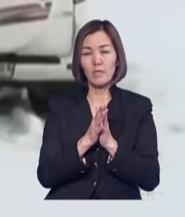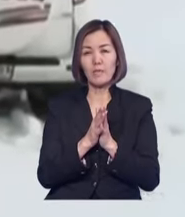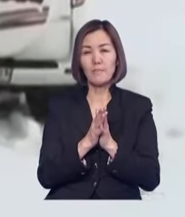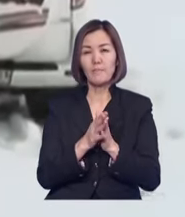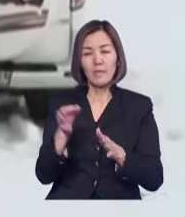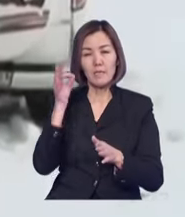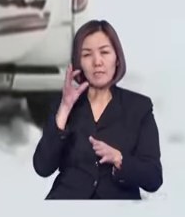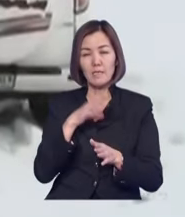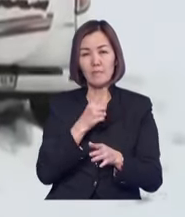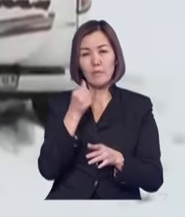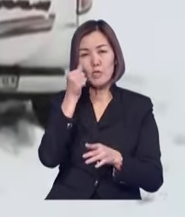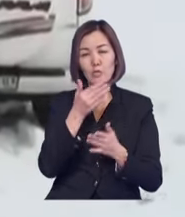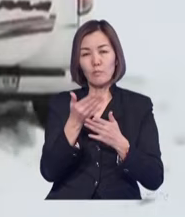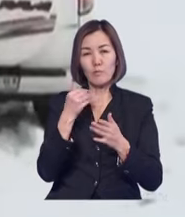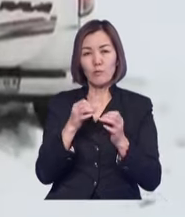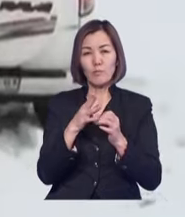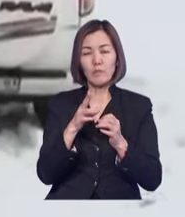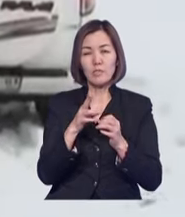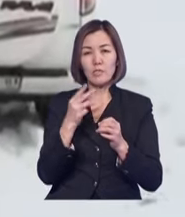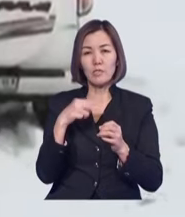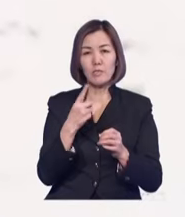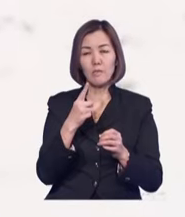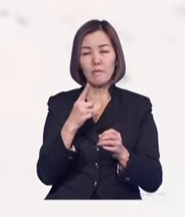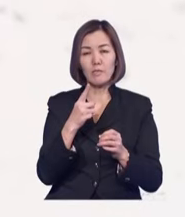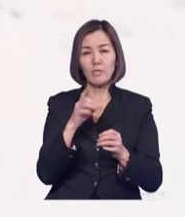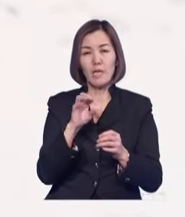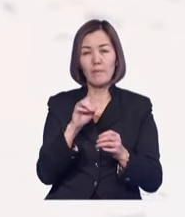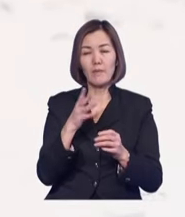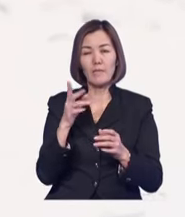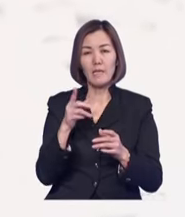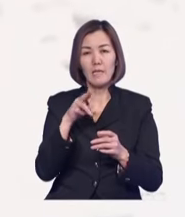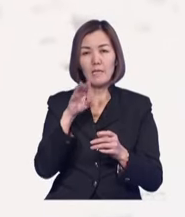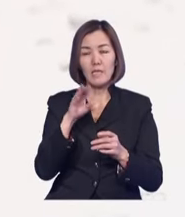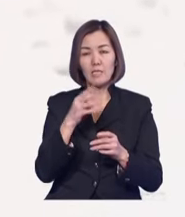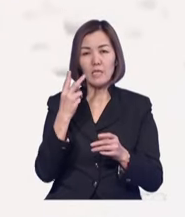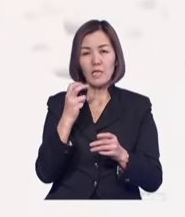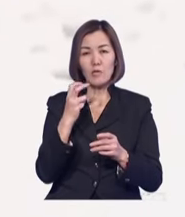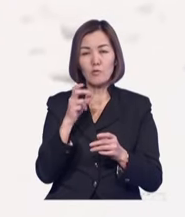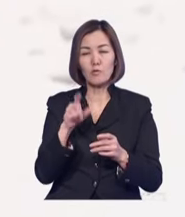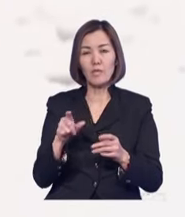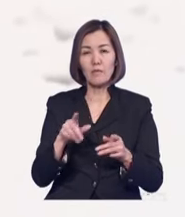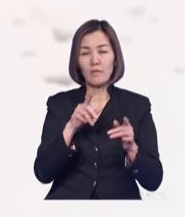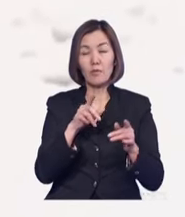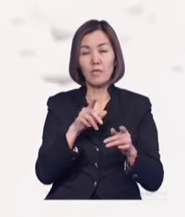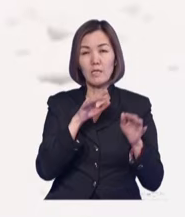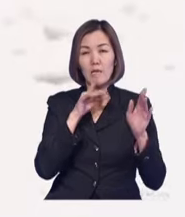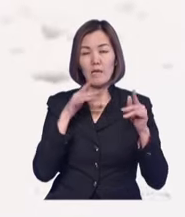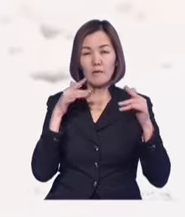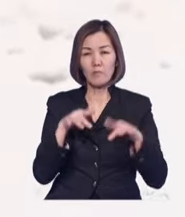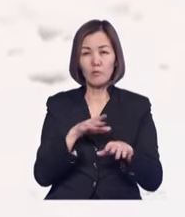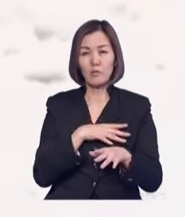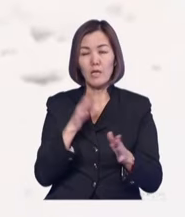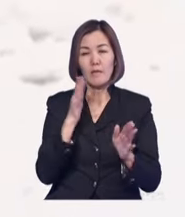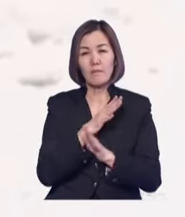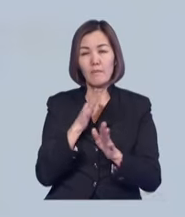Естеріңізге сала кетейік, бір жыл бұрын 15-21 ақпан аралығында Тәжікстанда 200-ден астам қар көшкіні болған. Табиғи апат